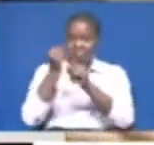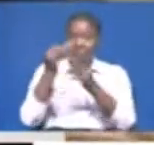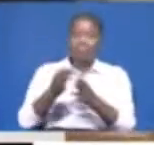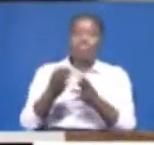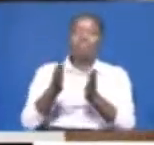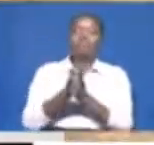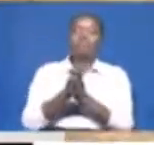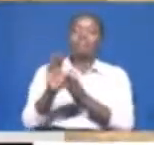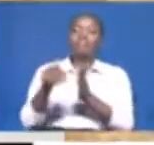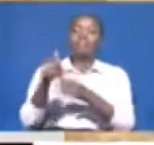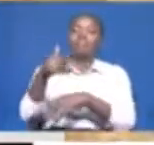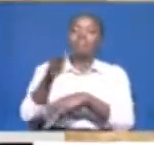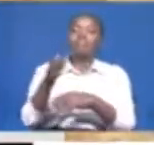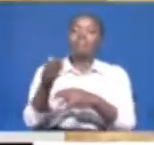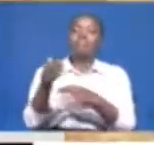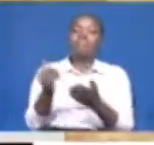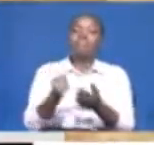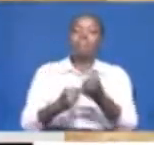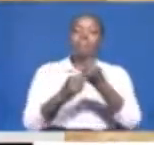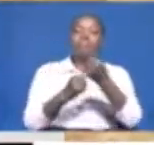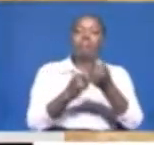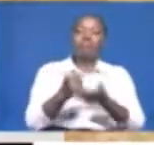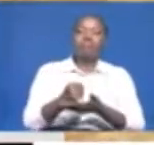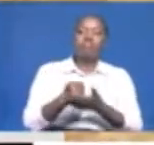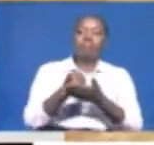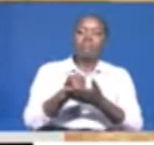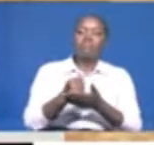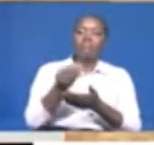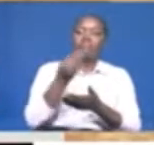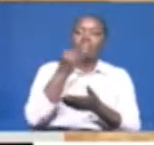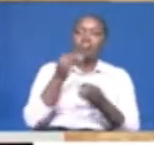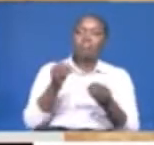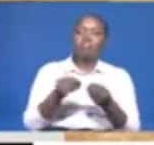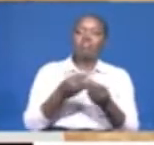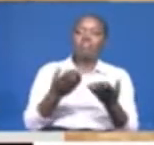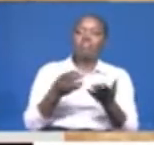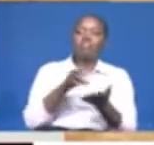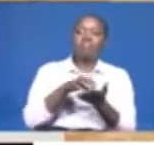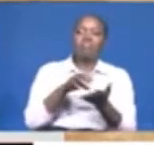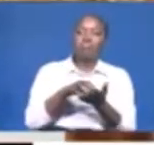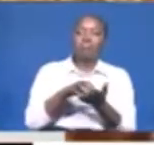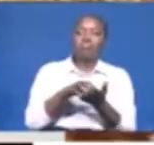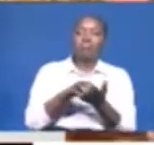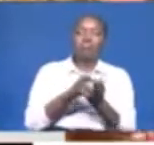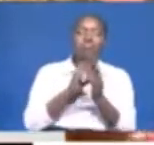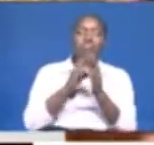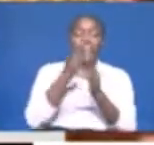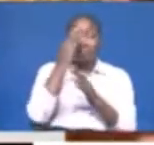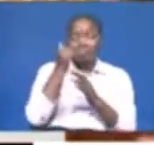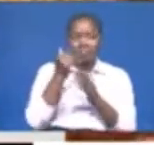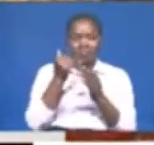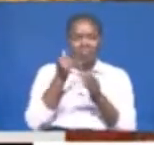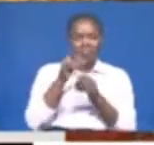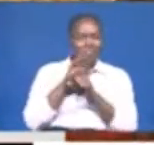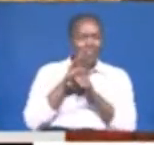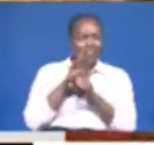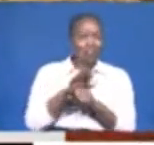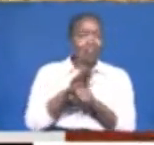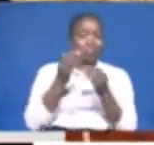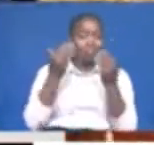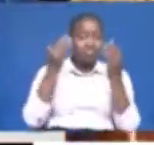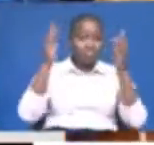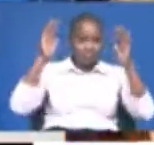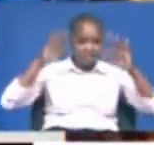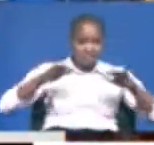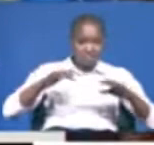out to well-wishers to intervene by donating foodstuffs. The situation is as a result of depressed rains for the last 2 years,